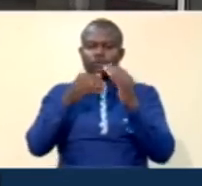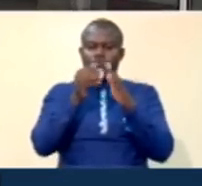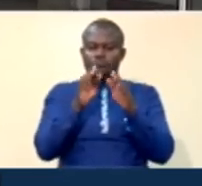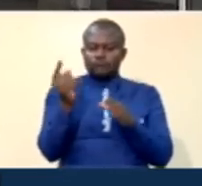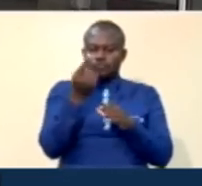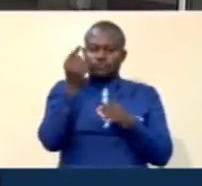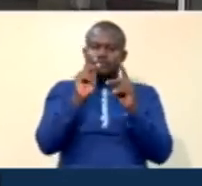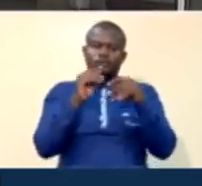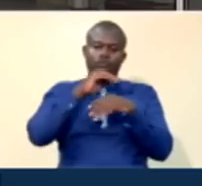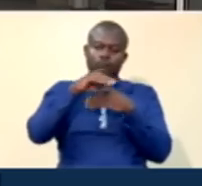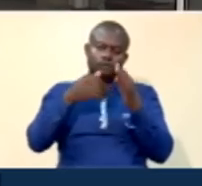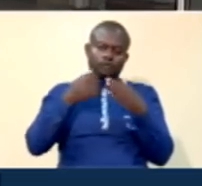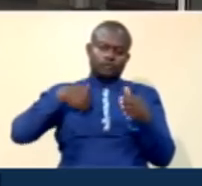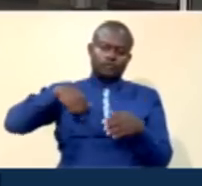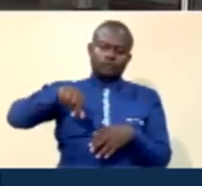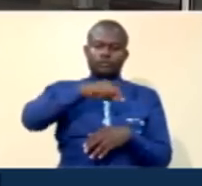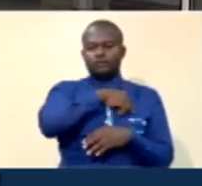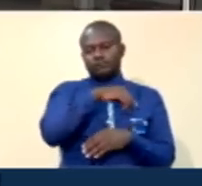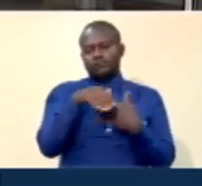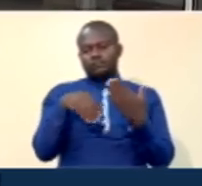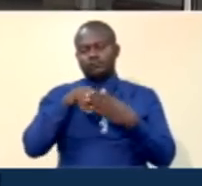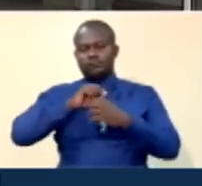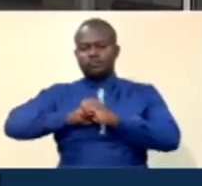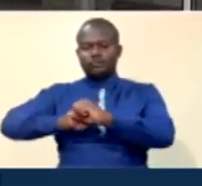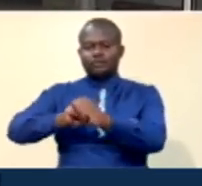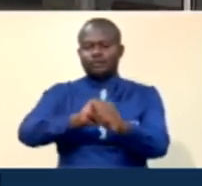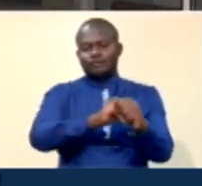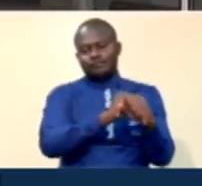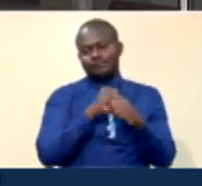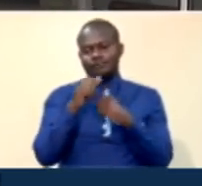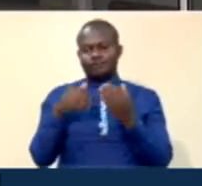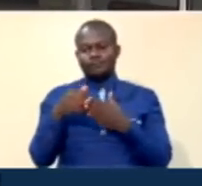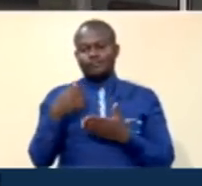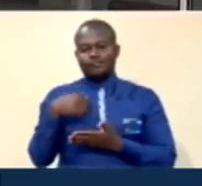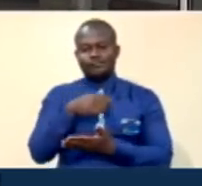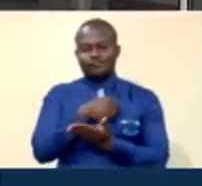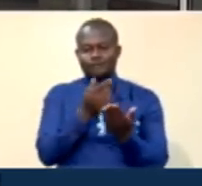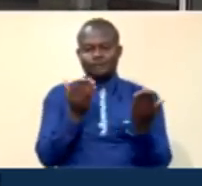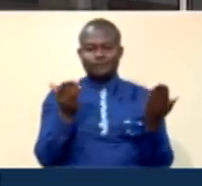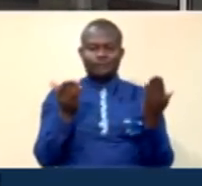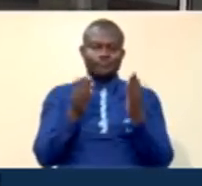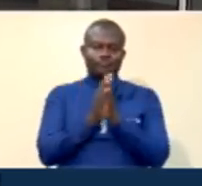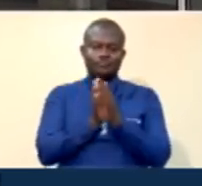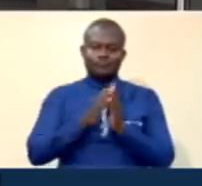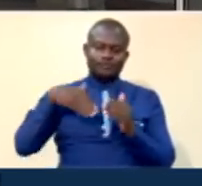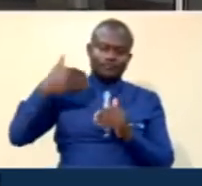ahubwo bikwiye kuba ibya twese, tugasigasira ko aya mateka agumaho,